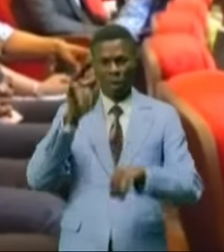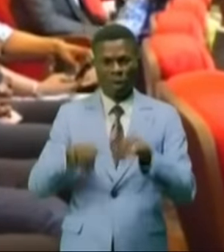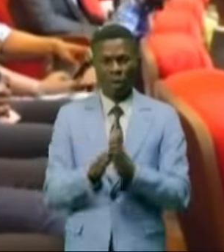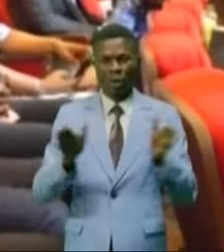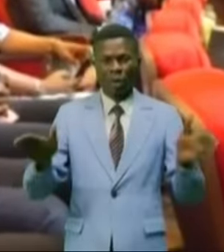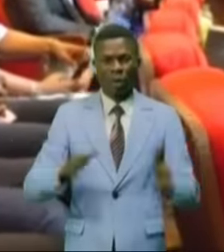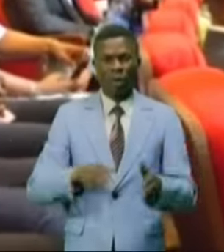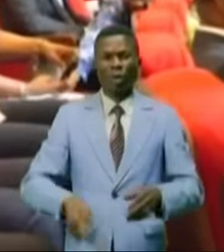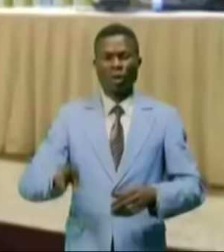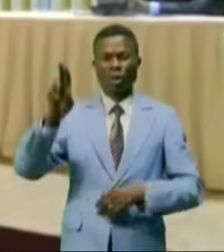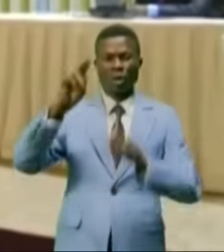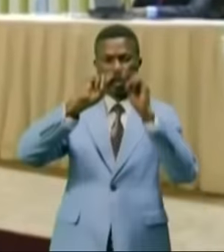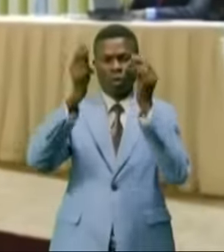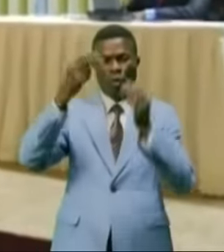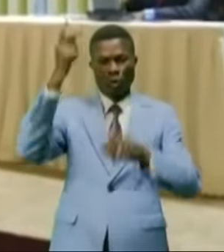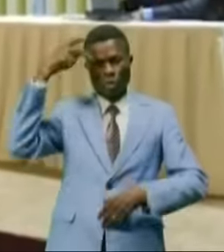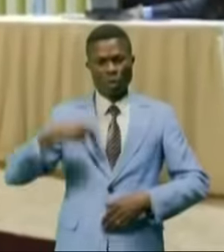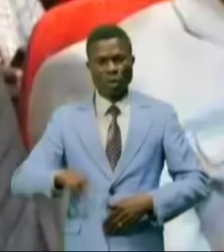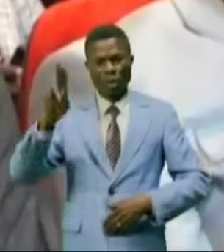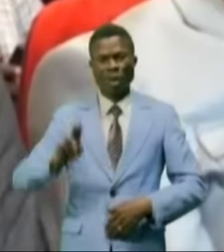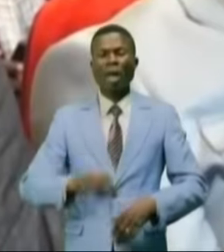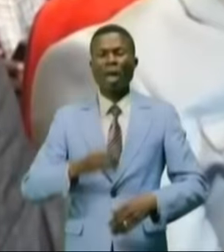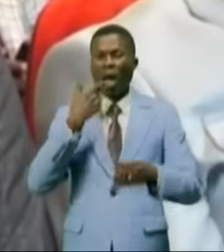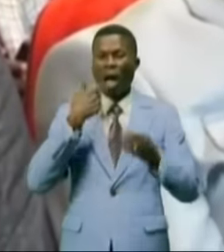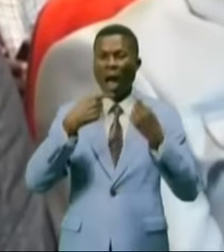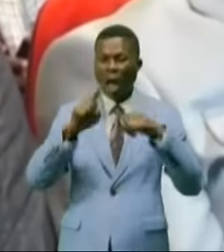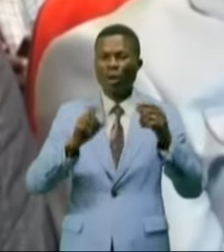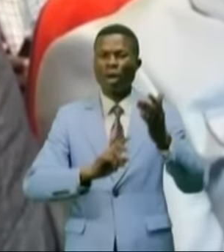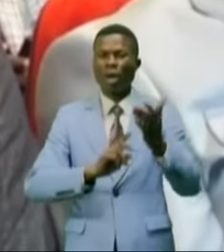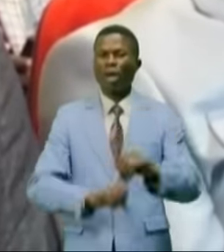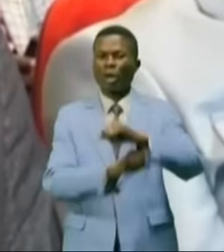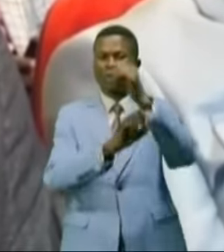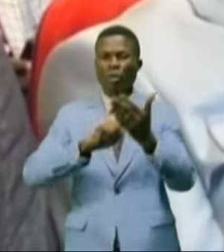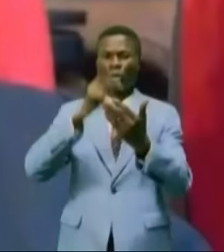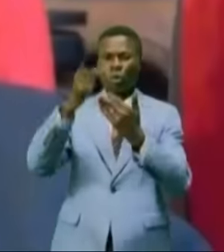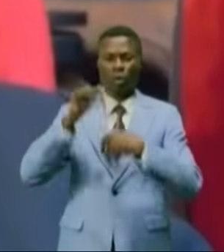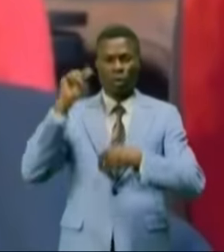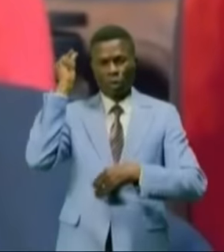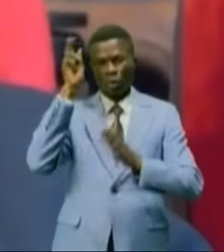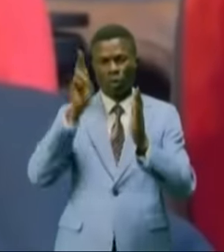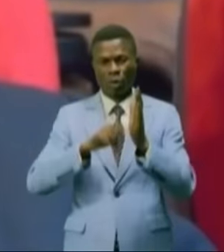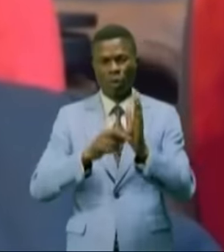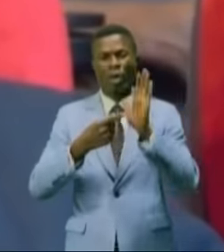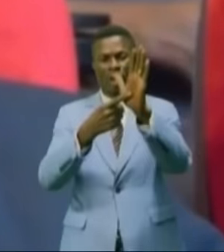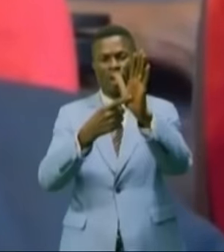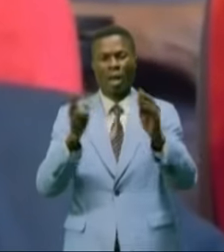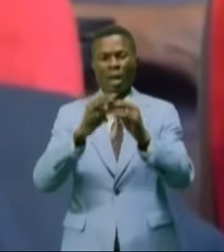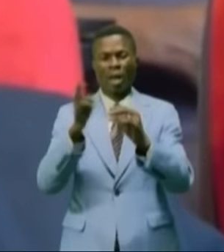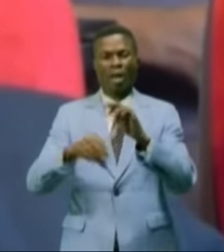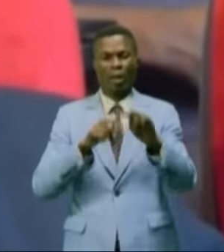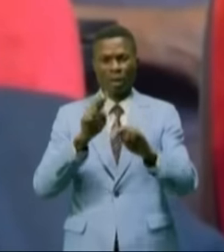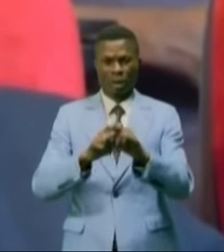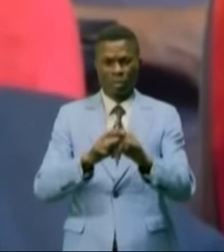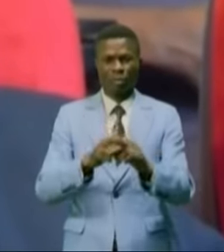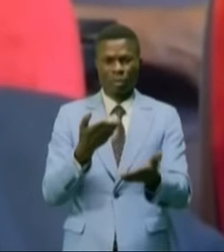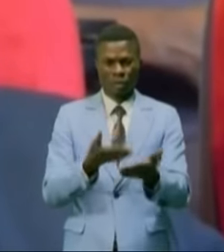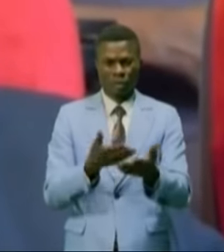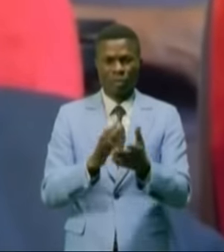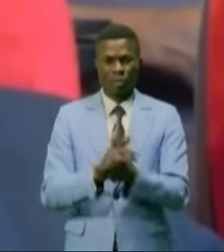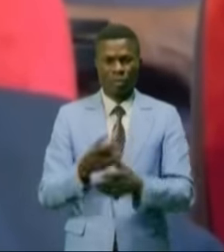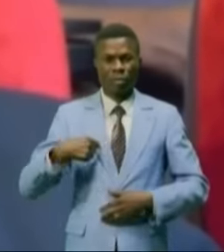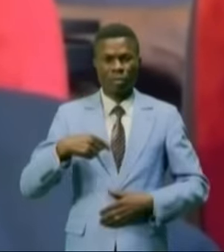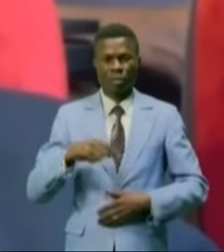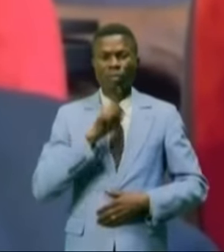de l'UDPS a rappelé le soutien au programme du gouvernement qui sera présenté à l'Assemblée nationale. Nous